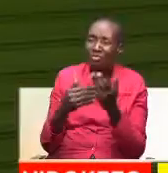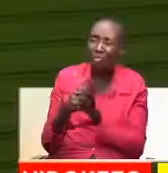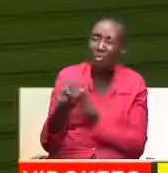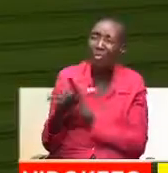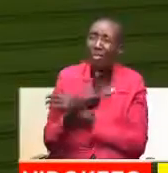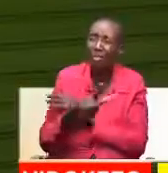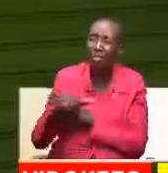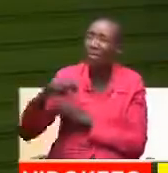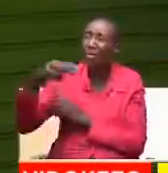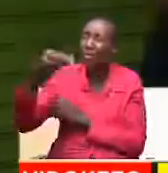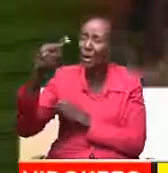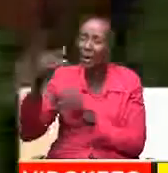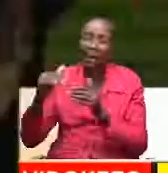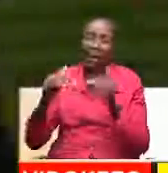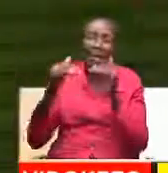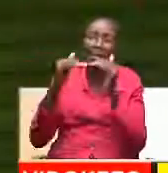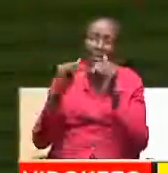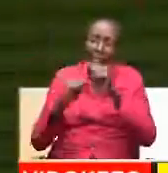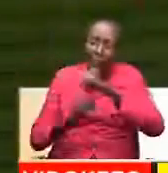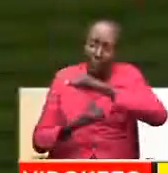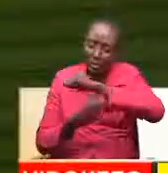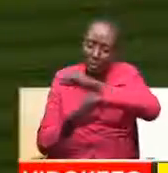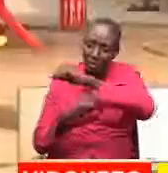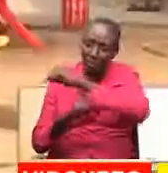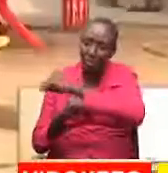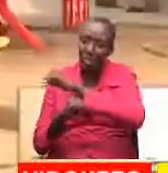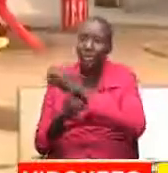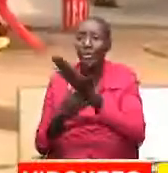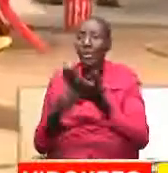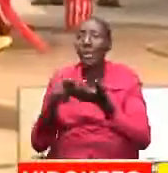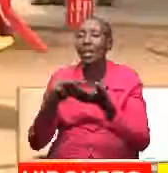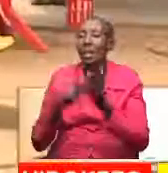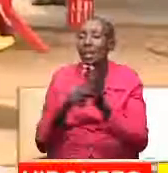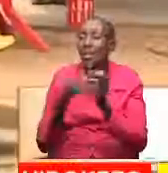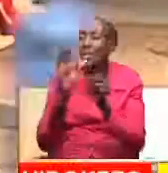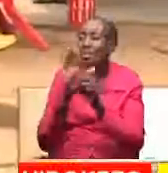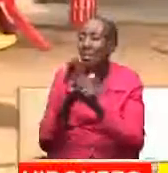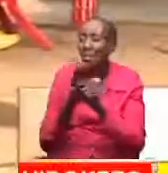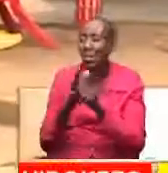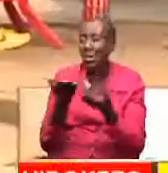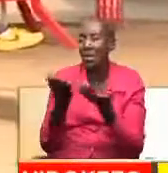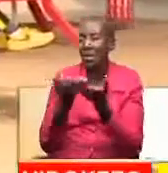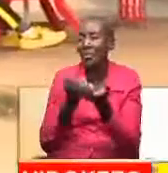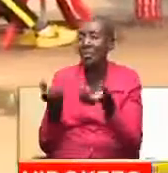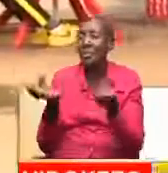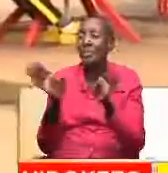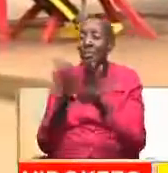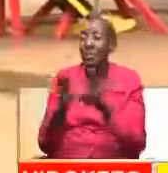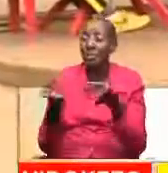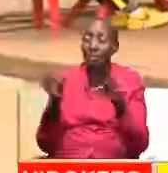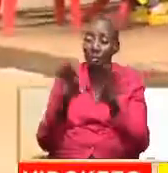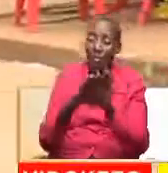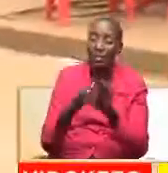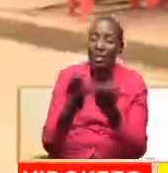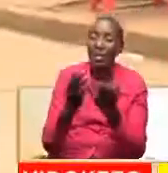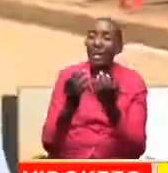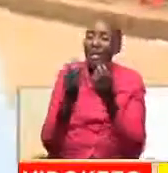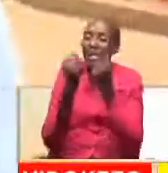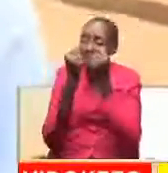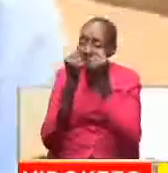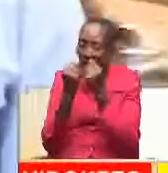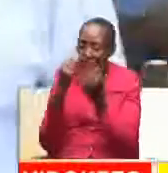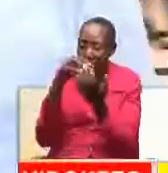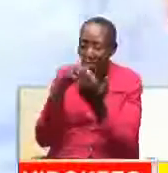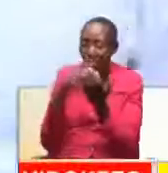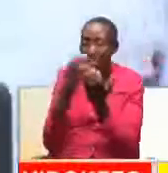ijaribu kuwashikilia, ni wengi wataenda nje. Ni hali ngumu za biashara ambazo wafanyabiashara wengi hapa